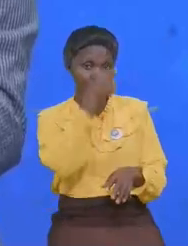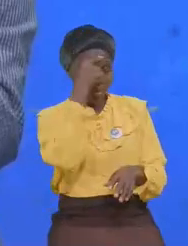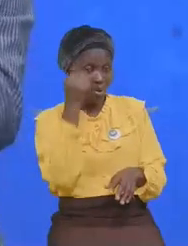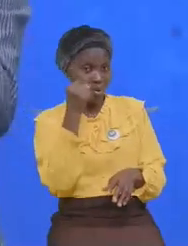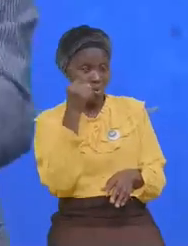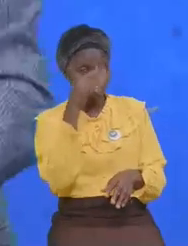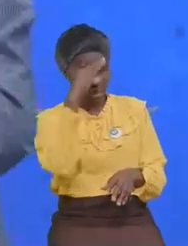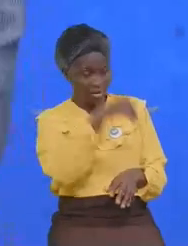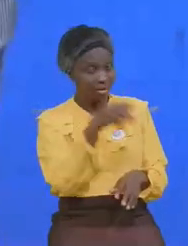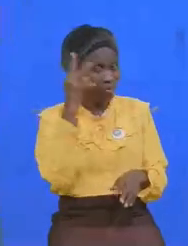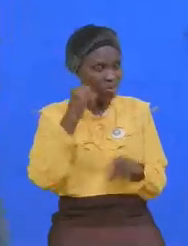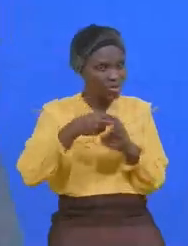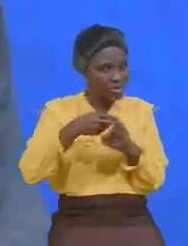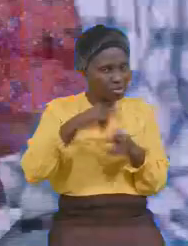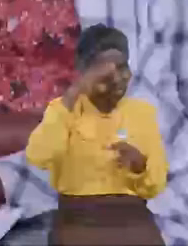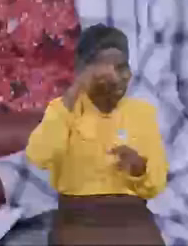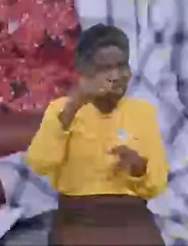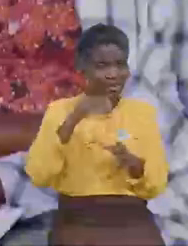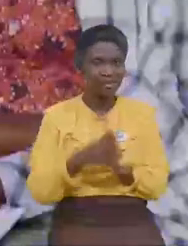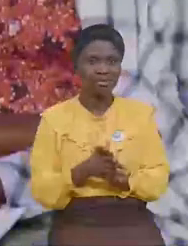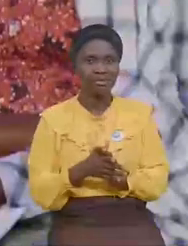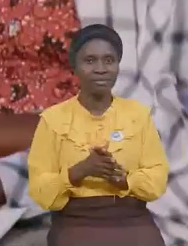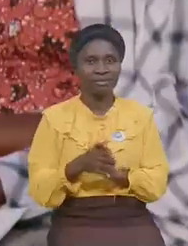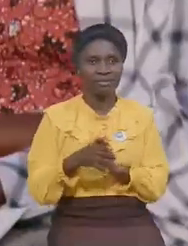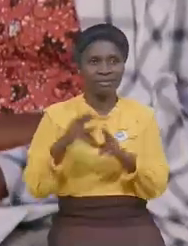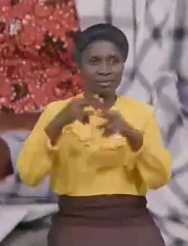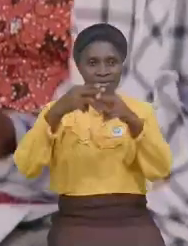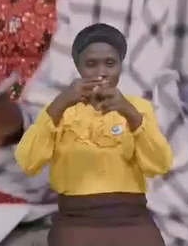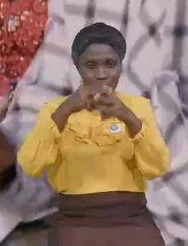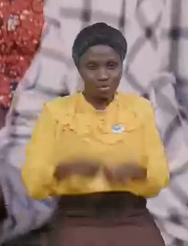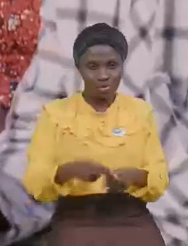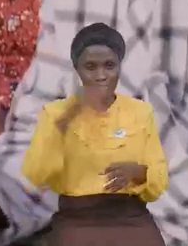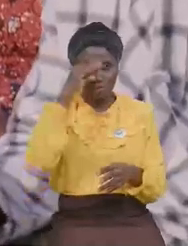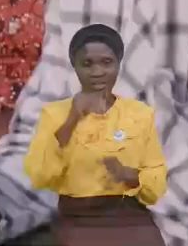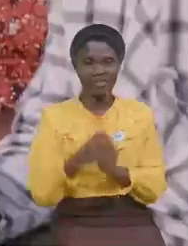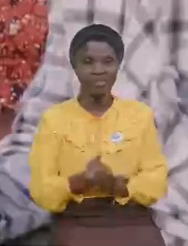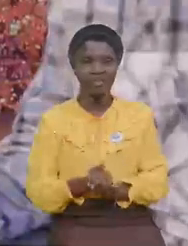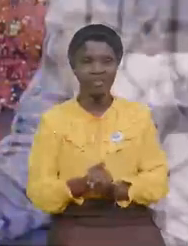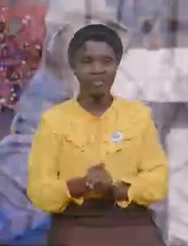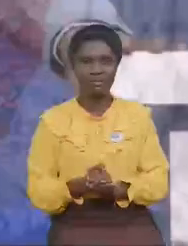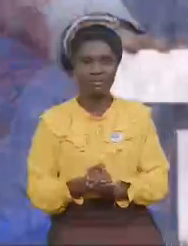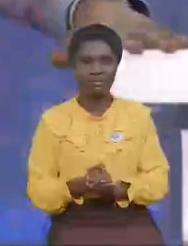la foule, car il était de petite taille.